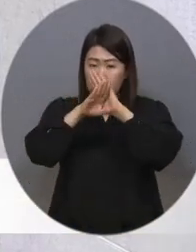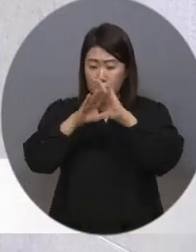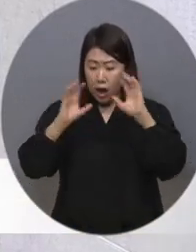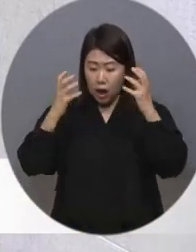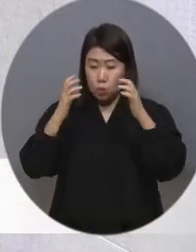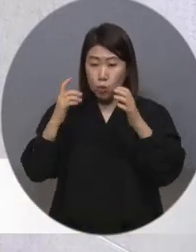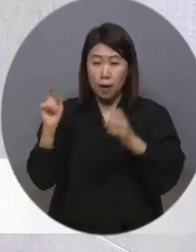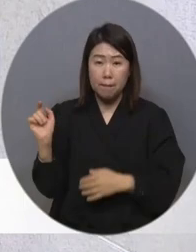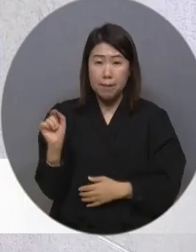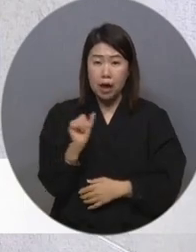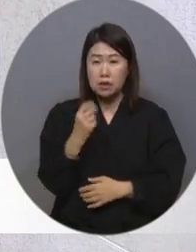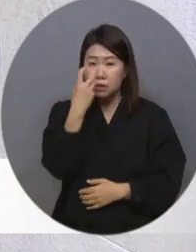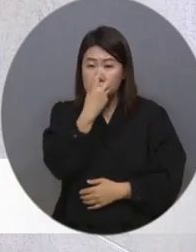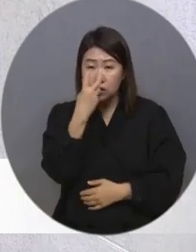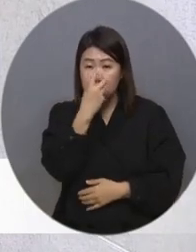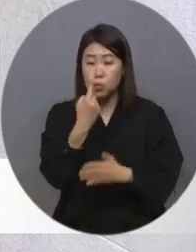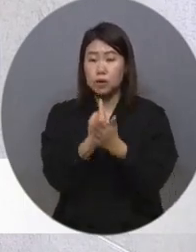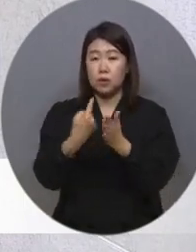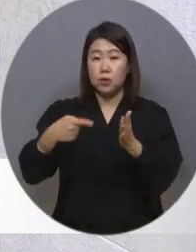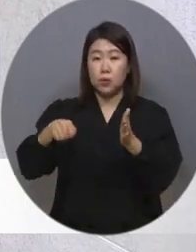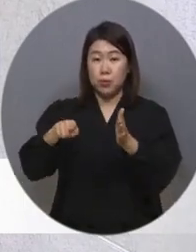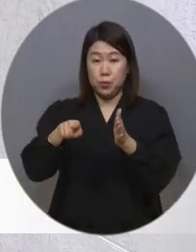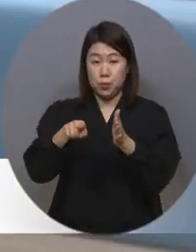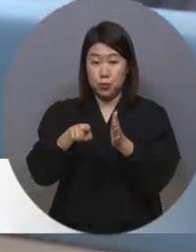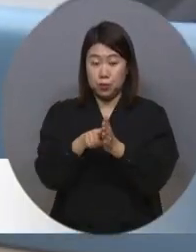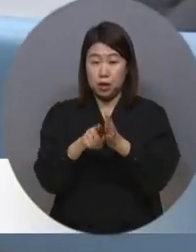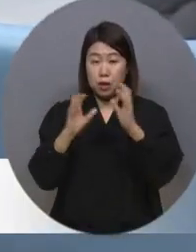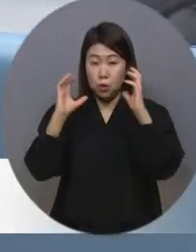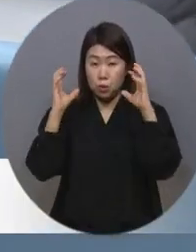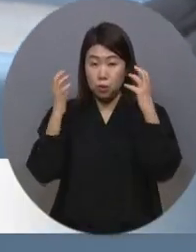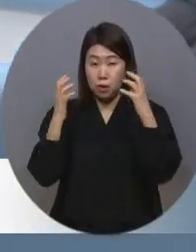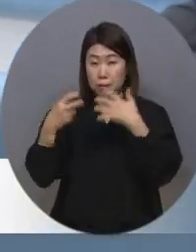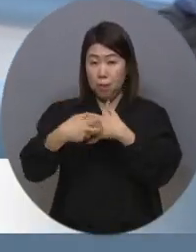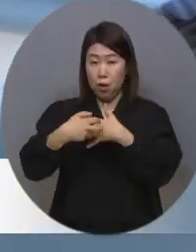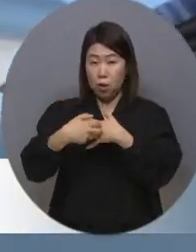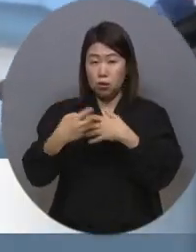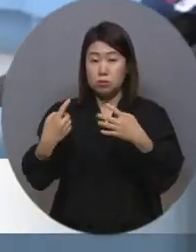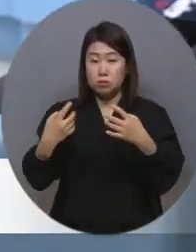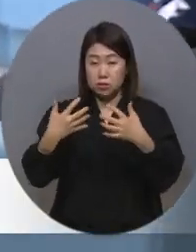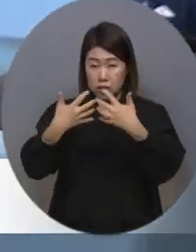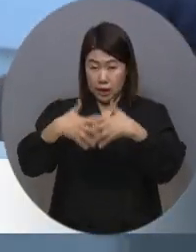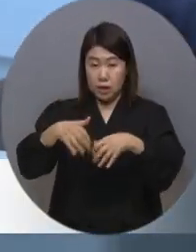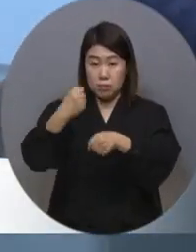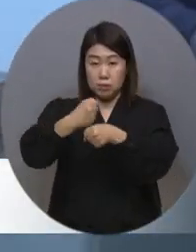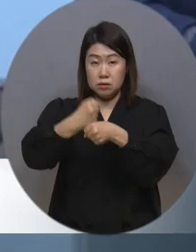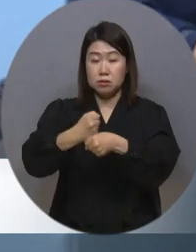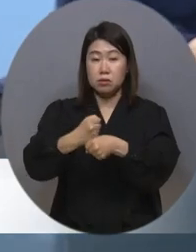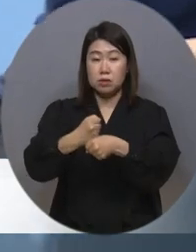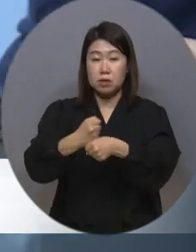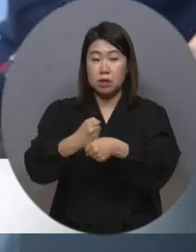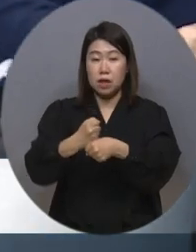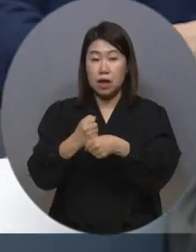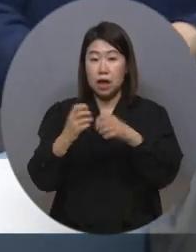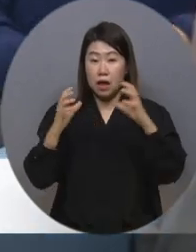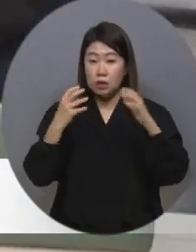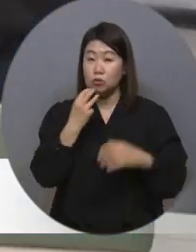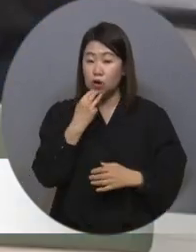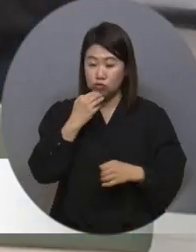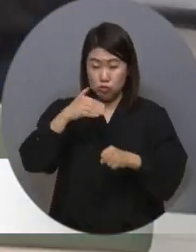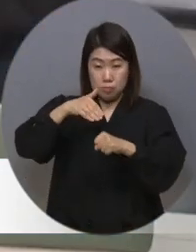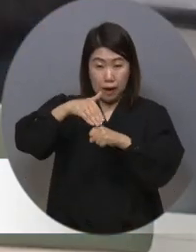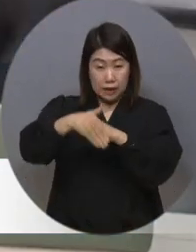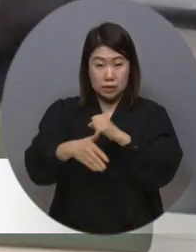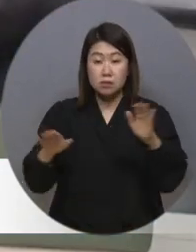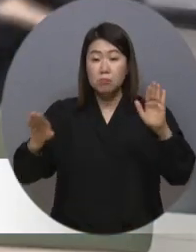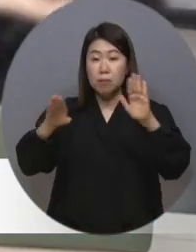신속한 진료를 위해 서울형 야간 소화의료 체계를 구축해 운영한다고 밝혔습니다 서울역 야간 소화의료체계는